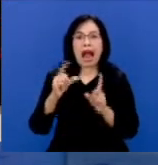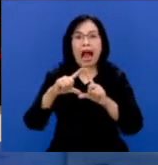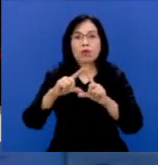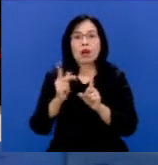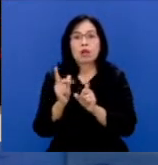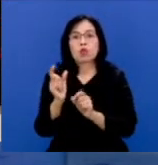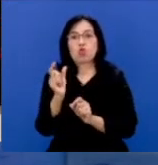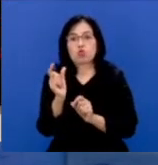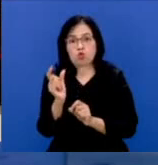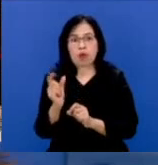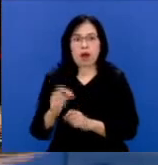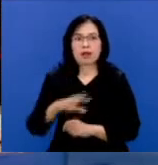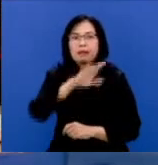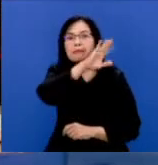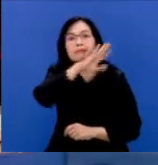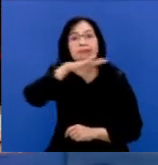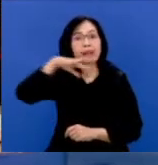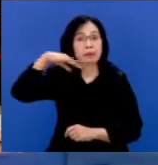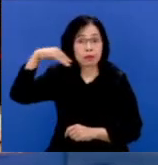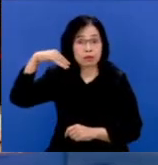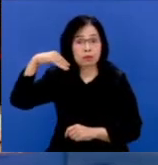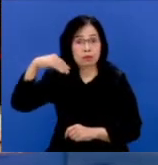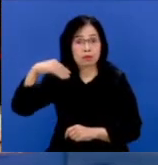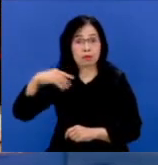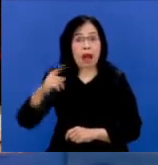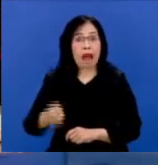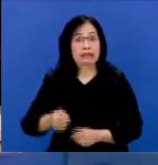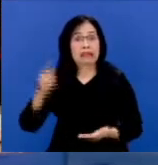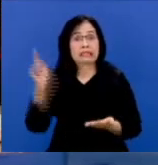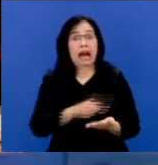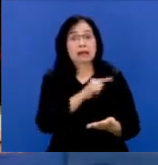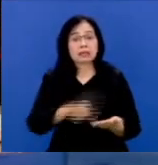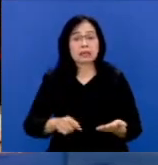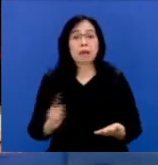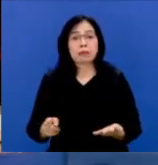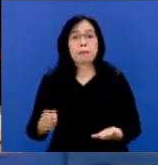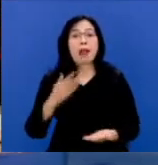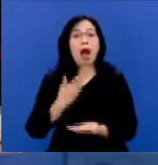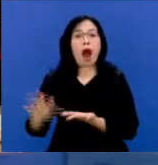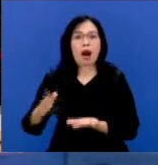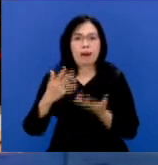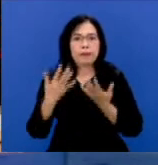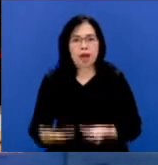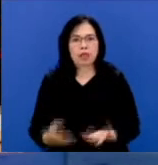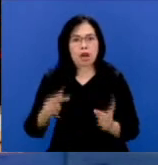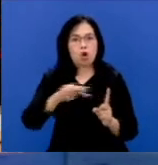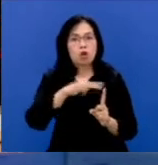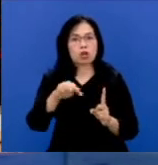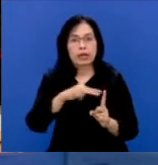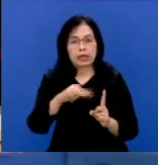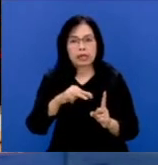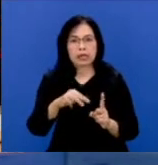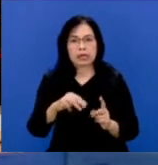Mahkamah Konstitusi Anwar Man diberi sanksi setelah dinilai terbukti melakukan pelanggaran berat terhadap kode etik dan perilaku